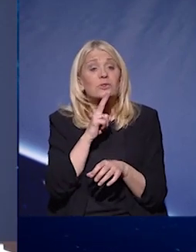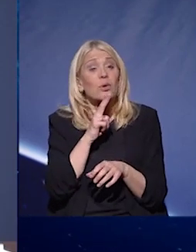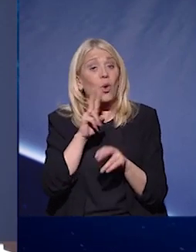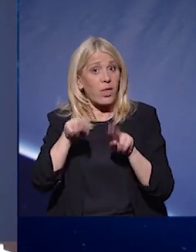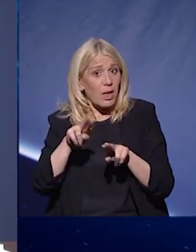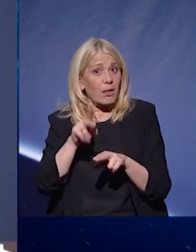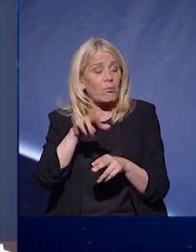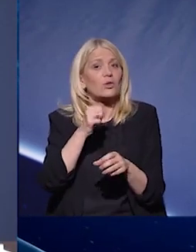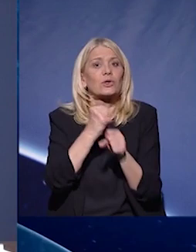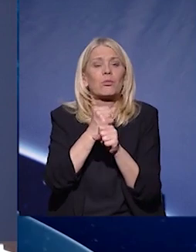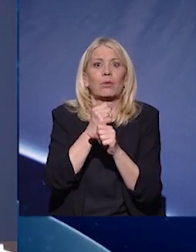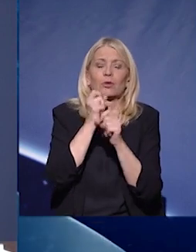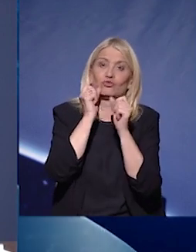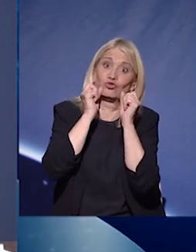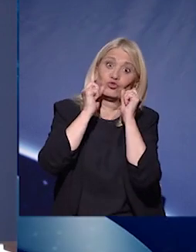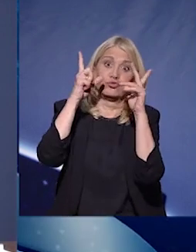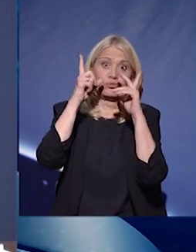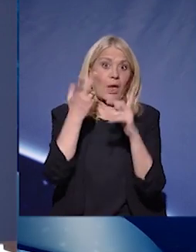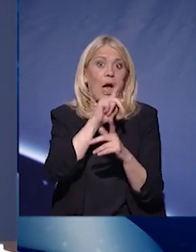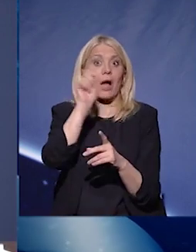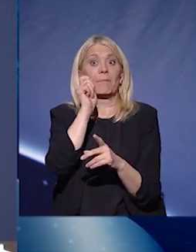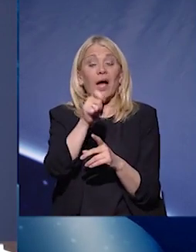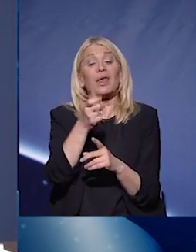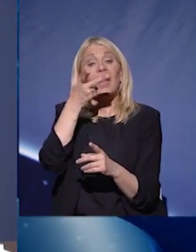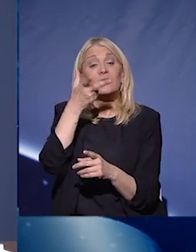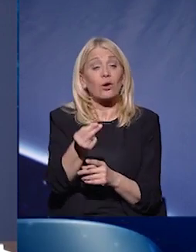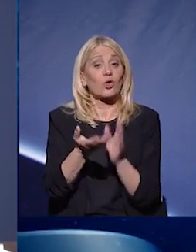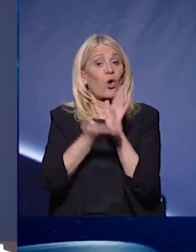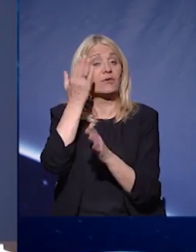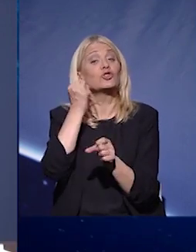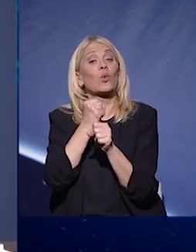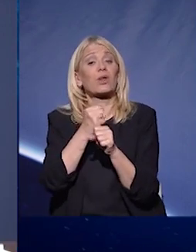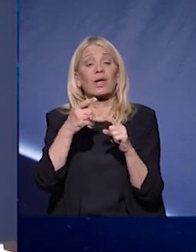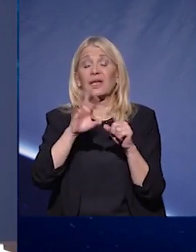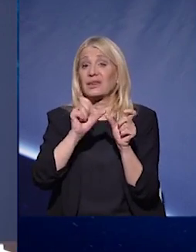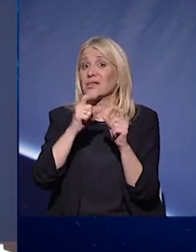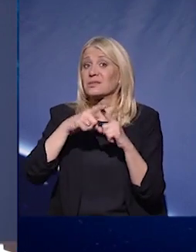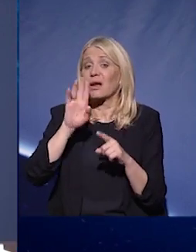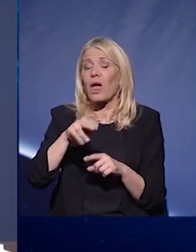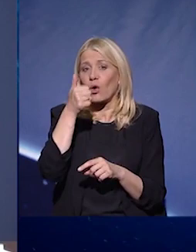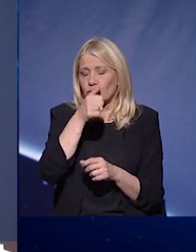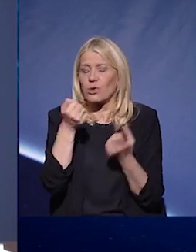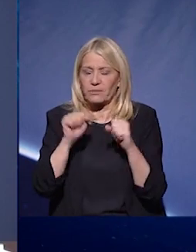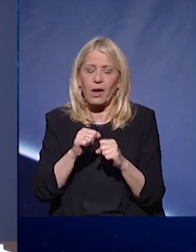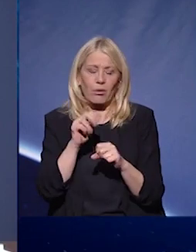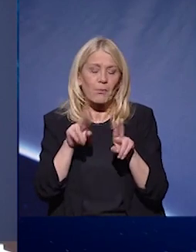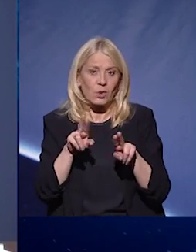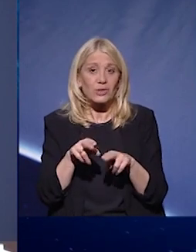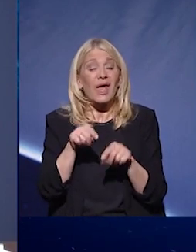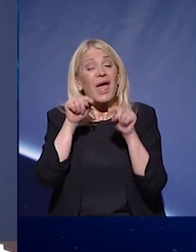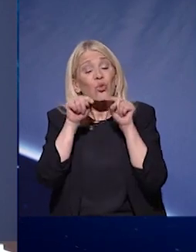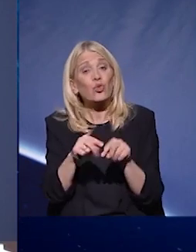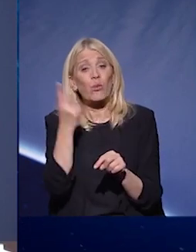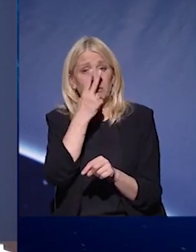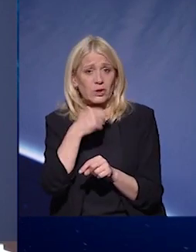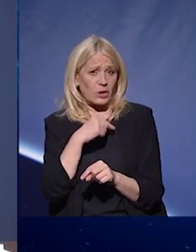raspolaže može da čini čuda i da trostruko više uradi testova nego što stvarno može. E, u tom